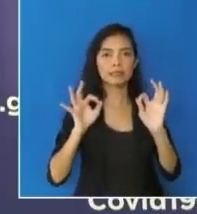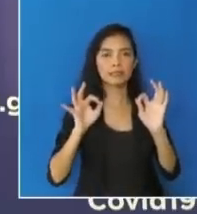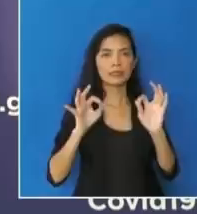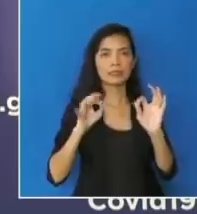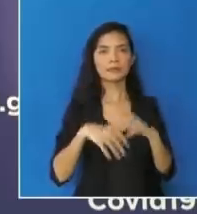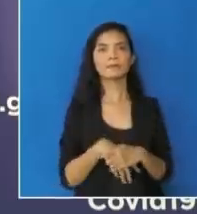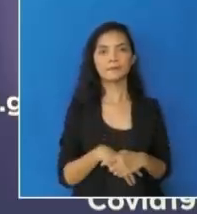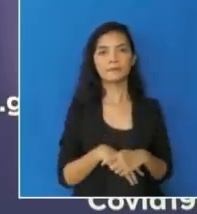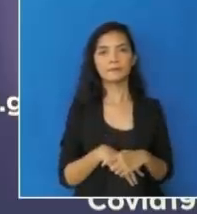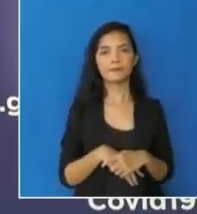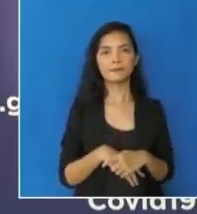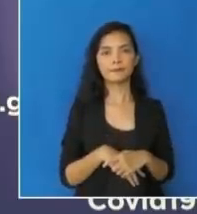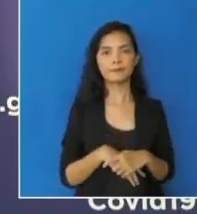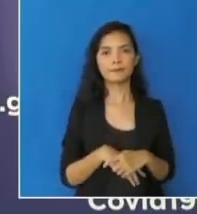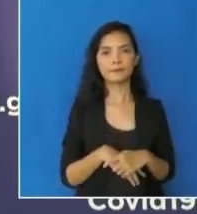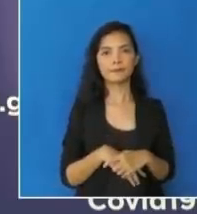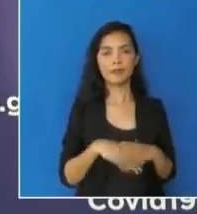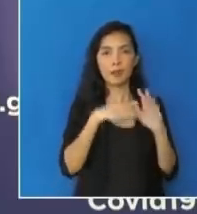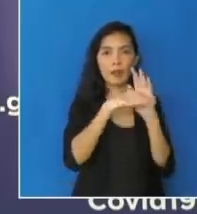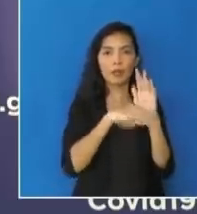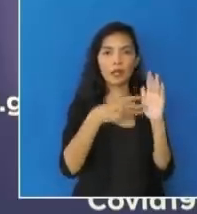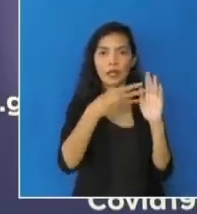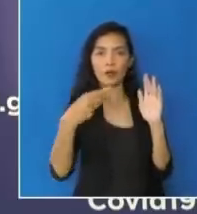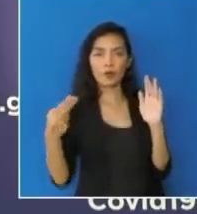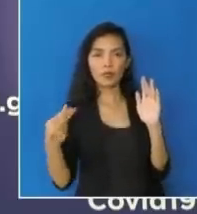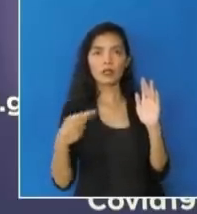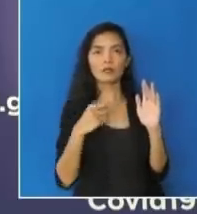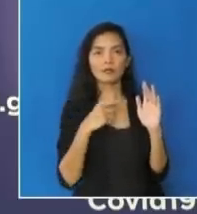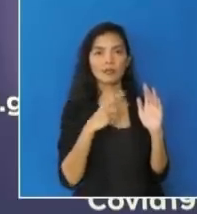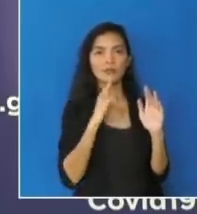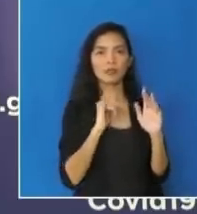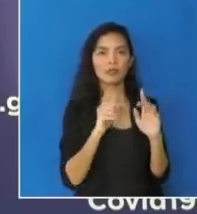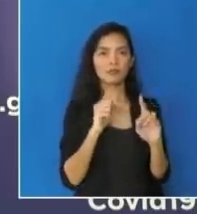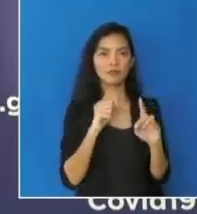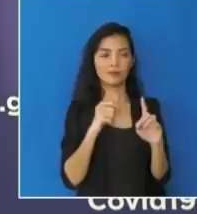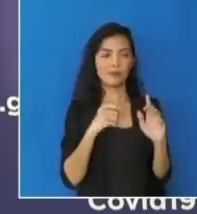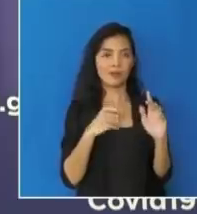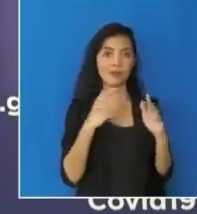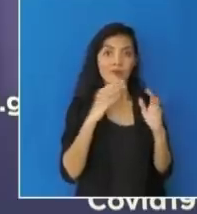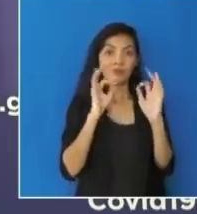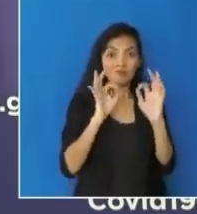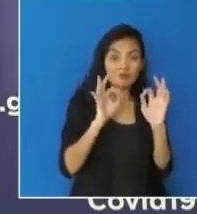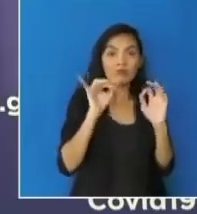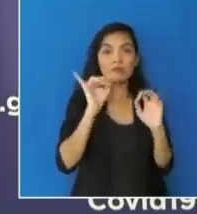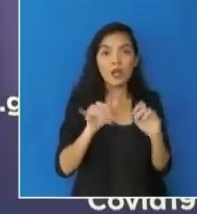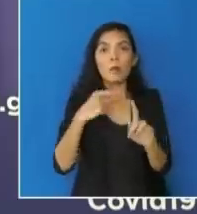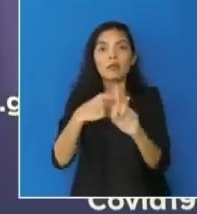ditujukan semata-mata untuk fokus pada pemutusan rantai penularan COVID-19.